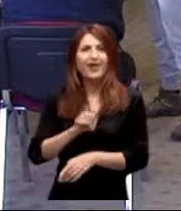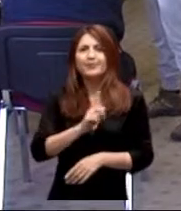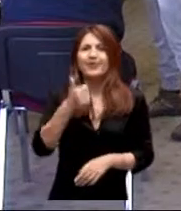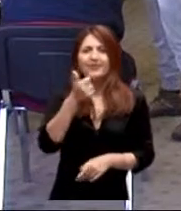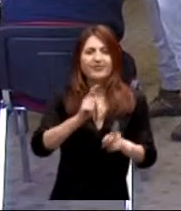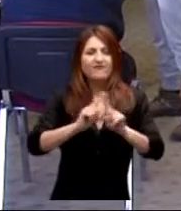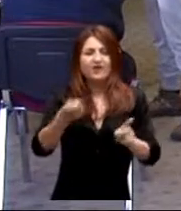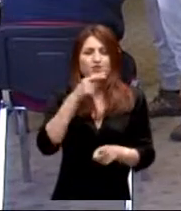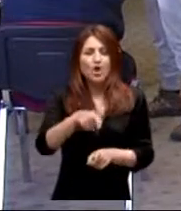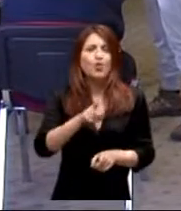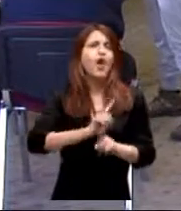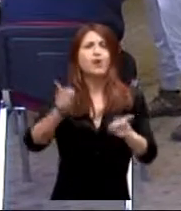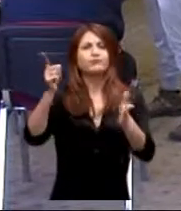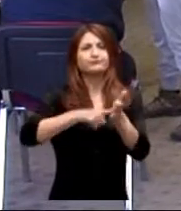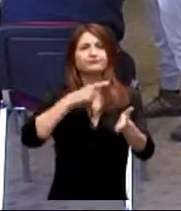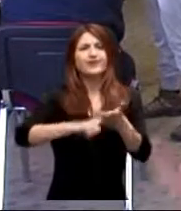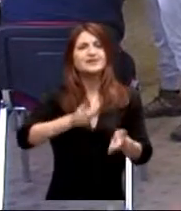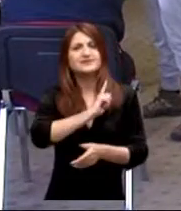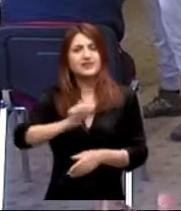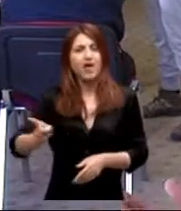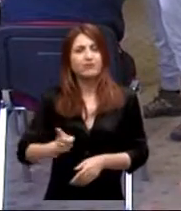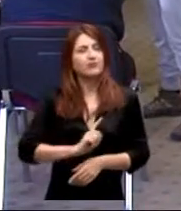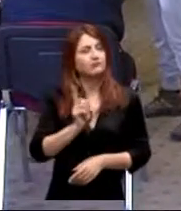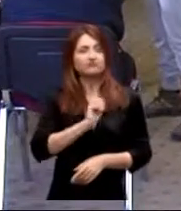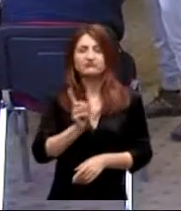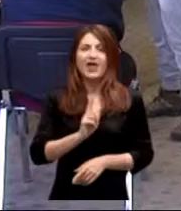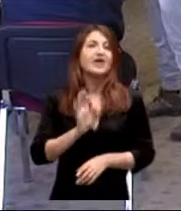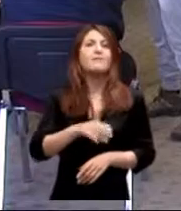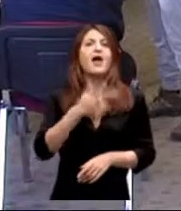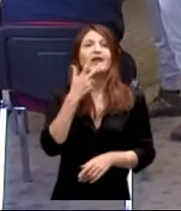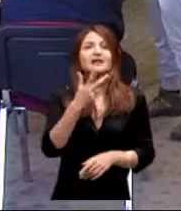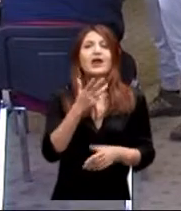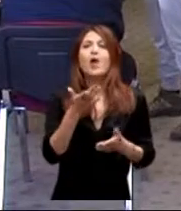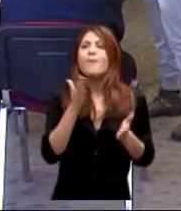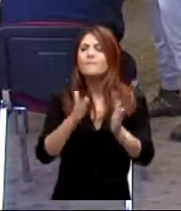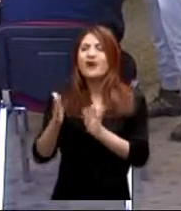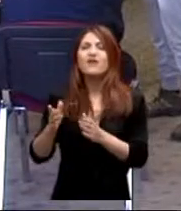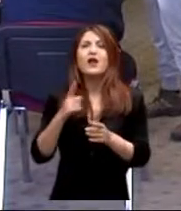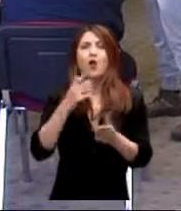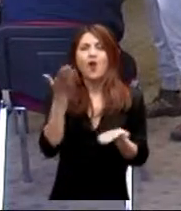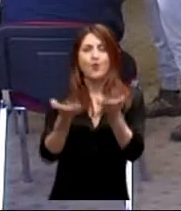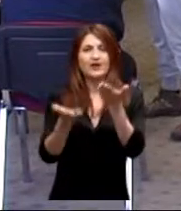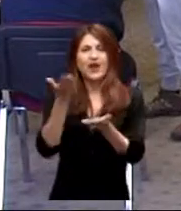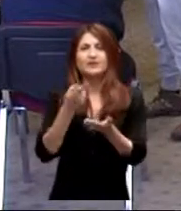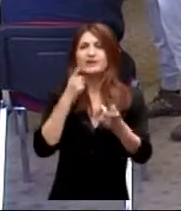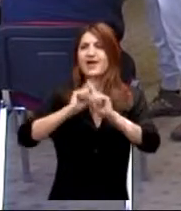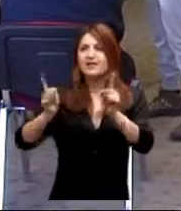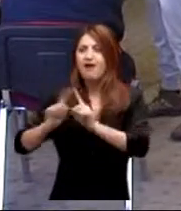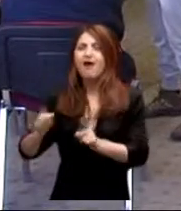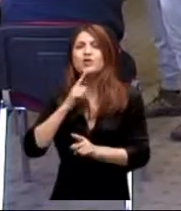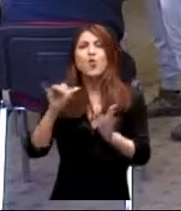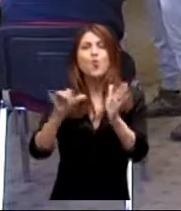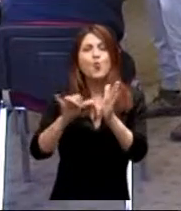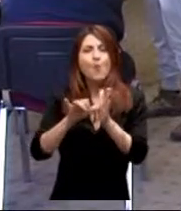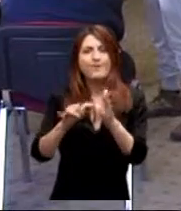koja je zabranjena. Zastupaju se sva tri principa pravilne prehrane, uravnoteženost, raznolikost i